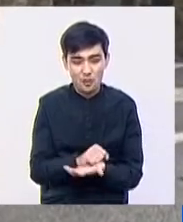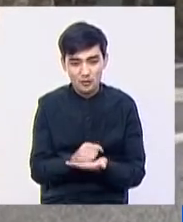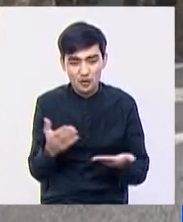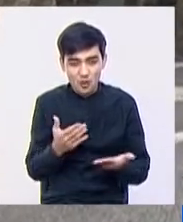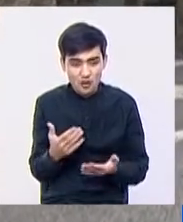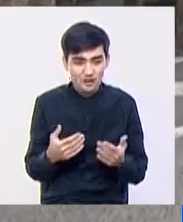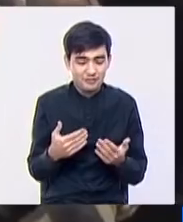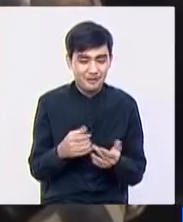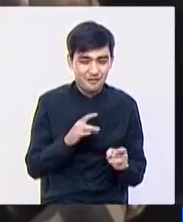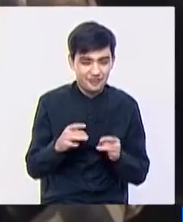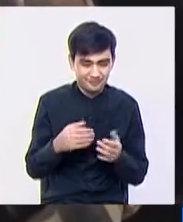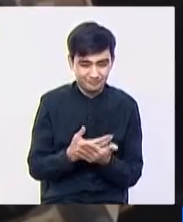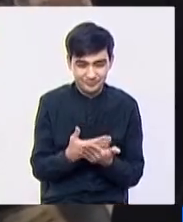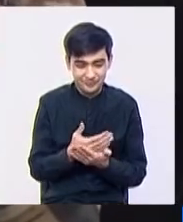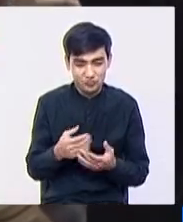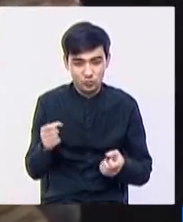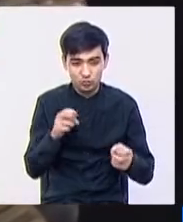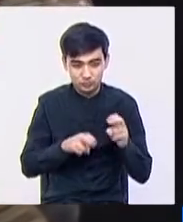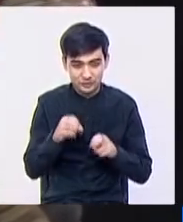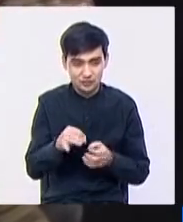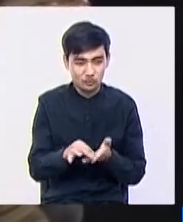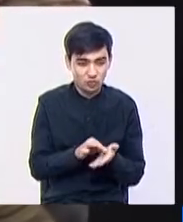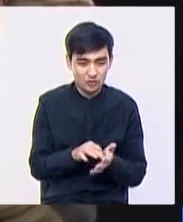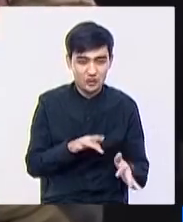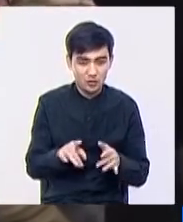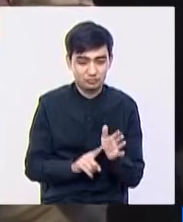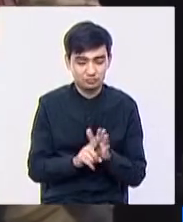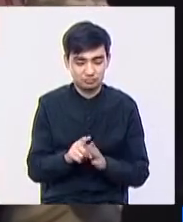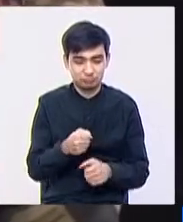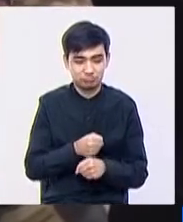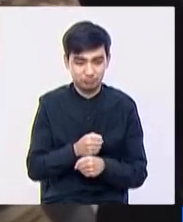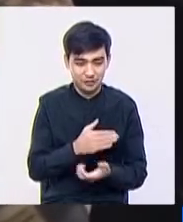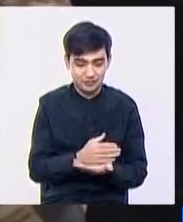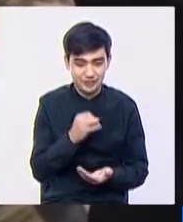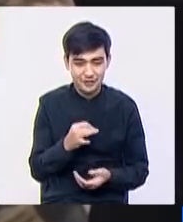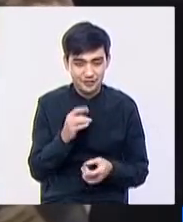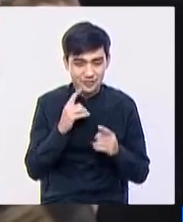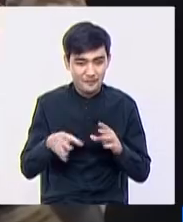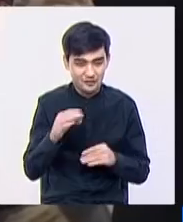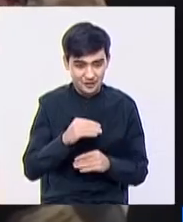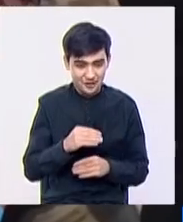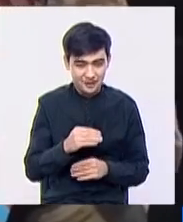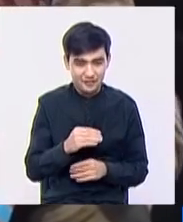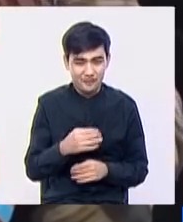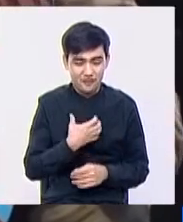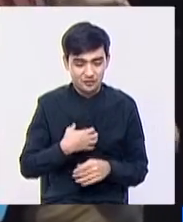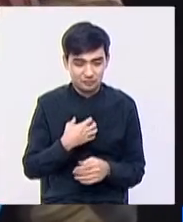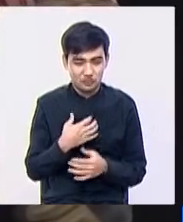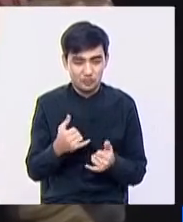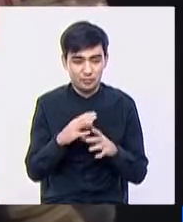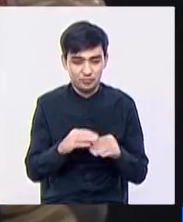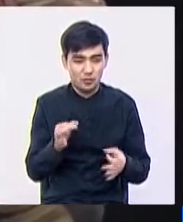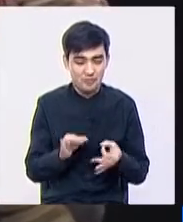мәліметтерді жинау және тиісті сараптама жасау жөнінде шұғыл шаралар атқарылуда. Жиында еліміздің барлық өңірлерінде ахуалдың тұрақталғанын